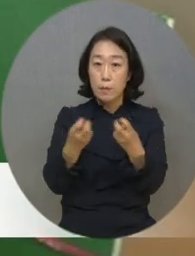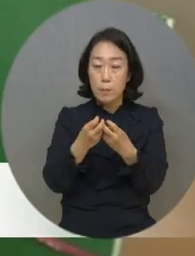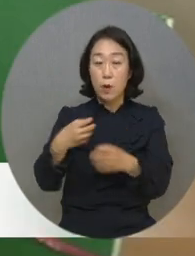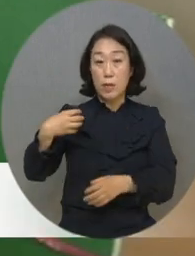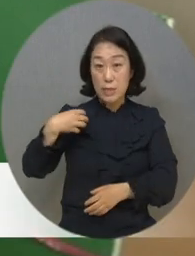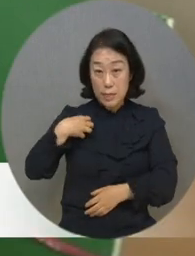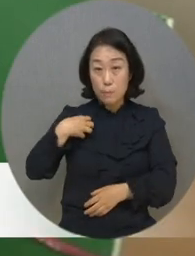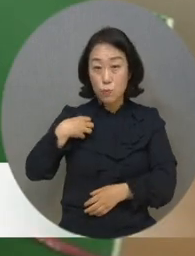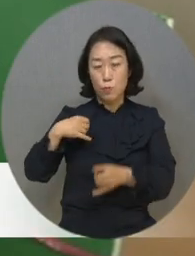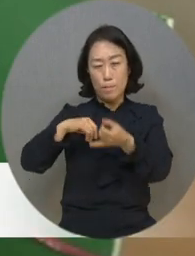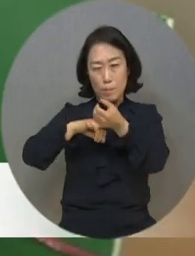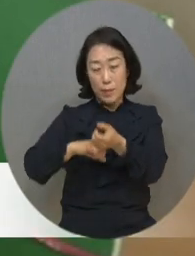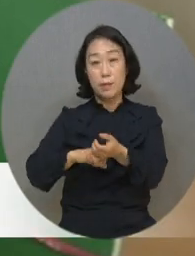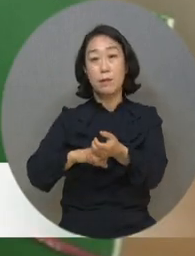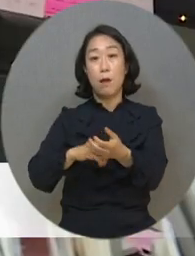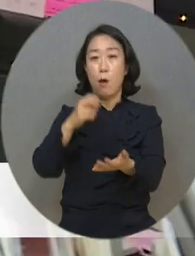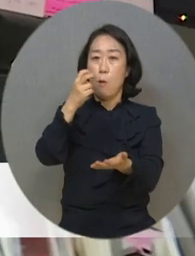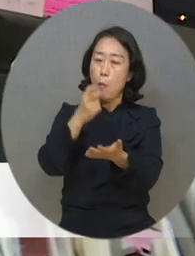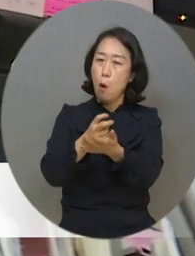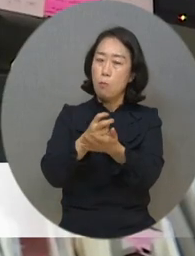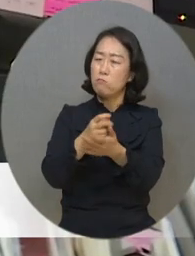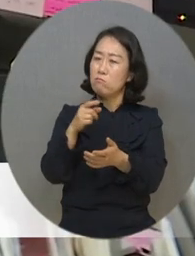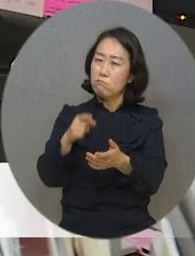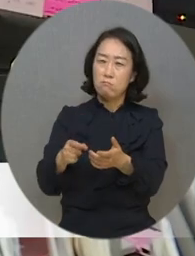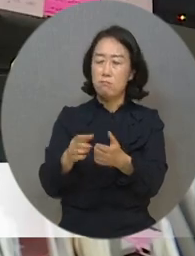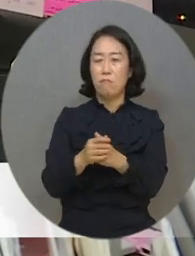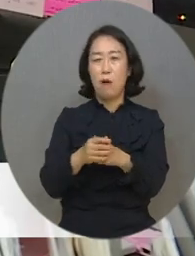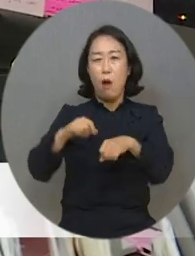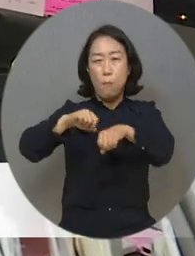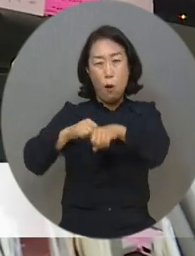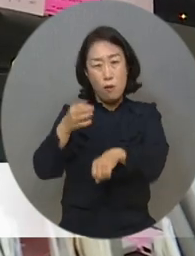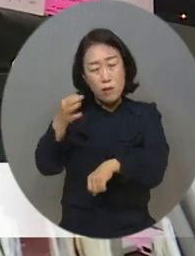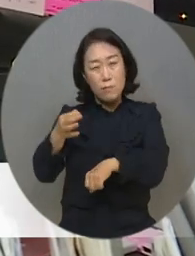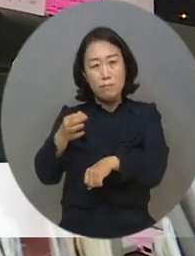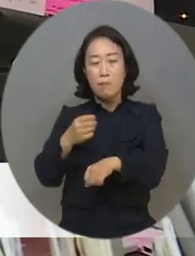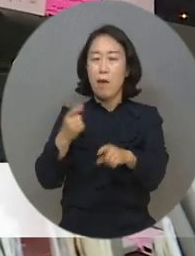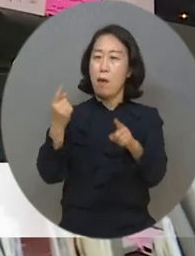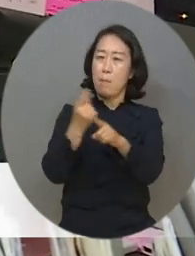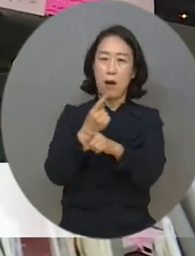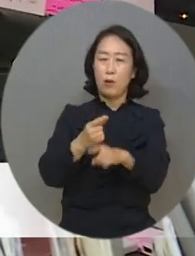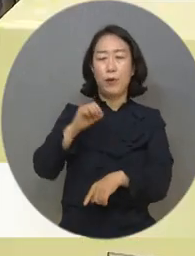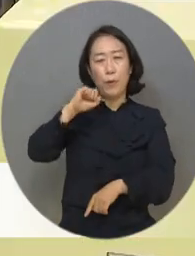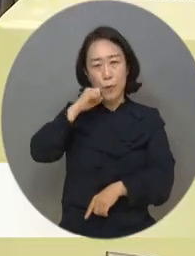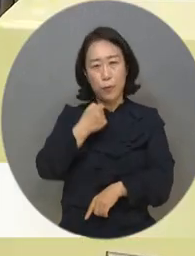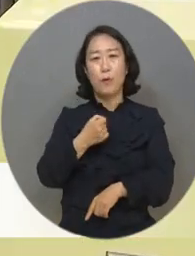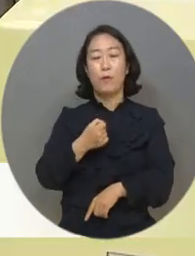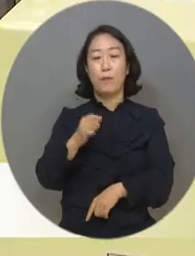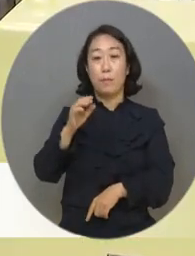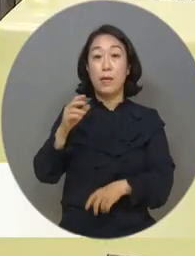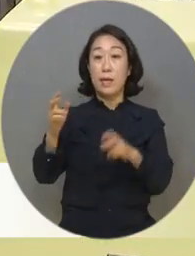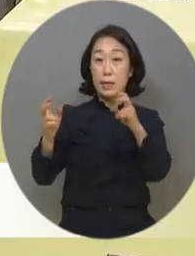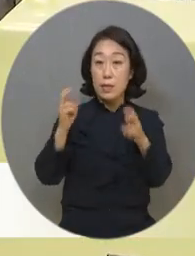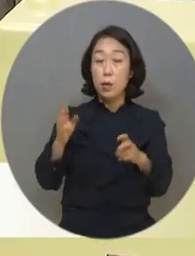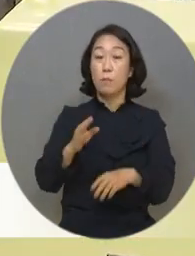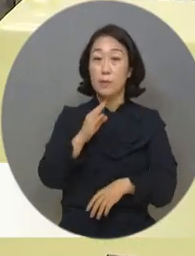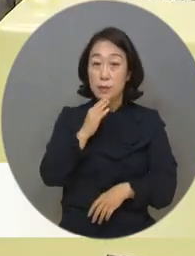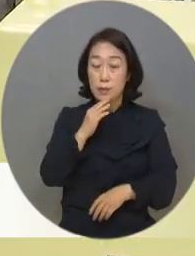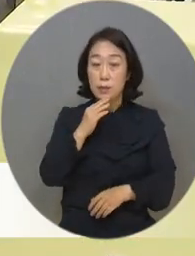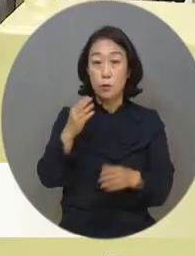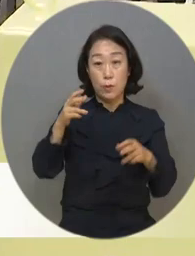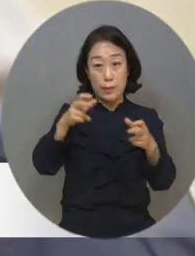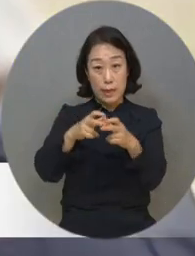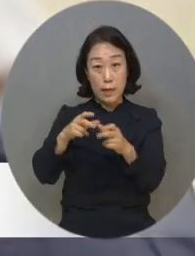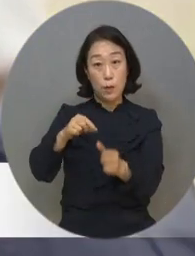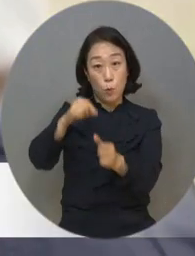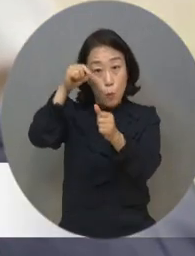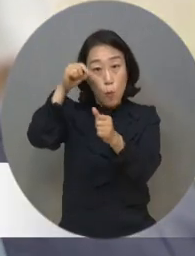고용률과 부담금만으로는 미래 변화에 효과적으로 대응하기 어려운 상황. 기업의 실질적인 장애인 고용 방법을